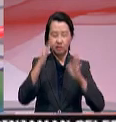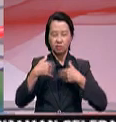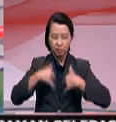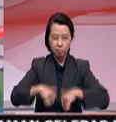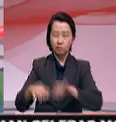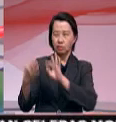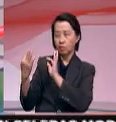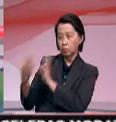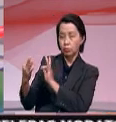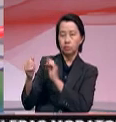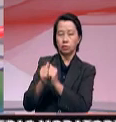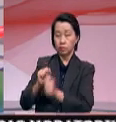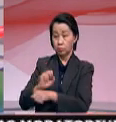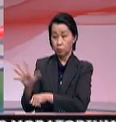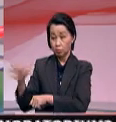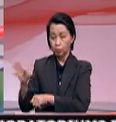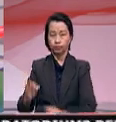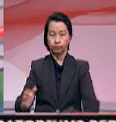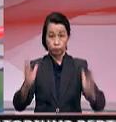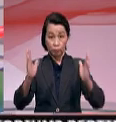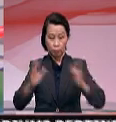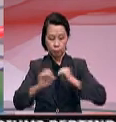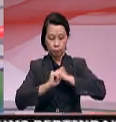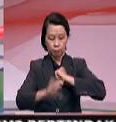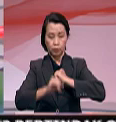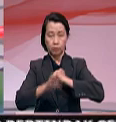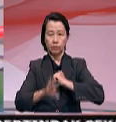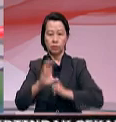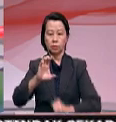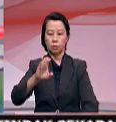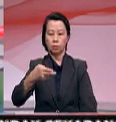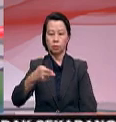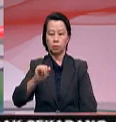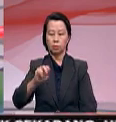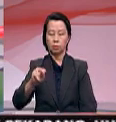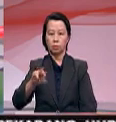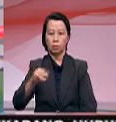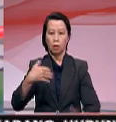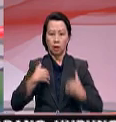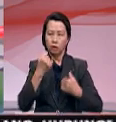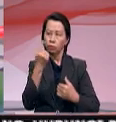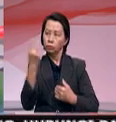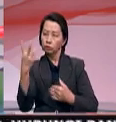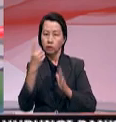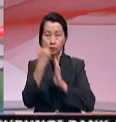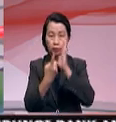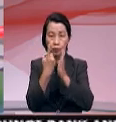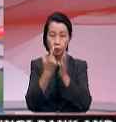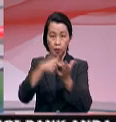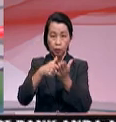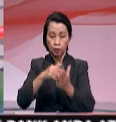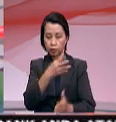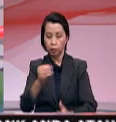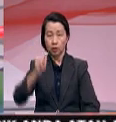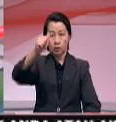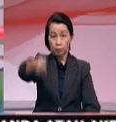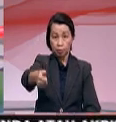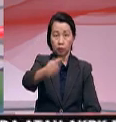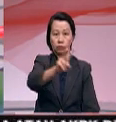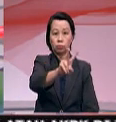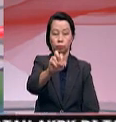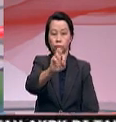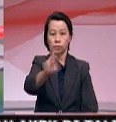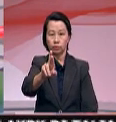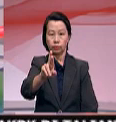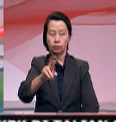pandemik COVID-19. Tempoh berkempen bagi PRK Dun Chini pula hanya berbaki beberapa jam sahaja lagi dan esok lebih 20,000